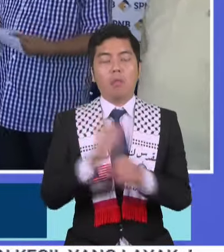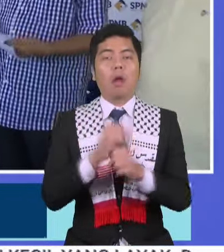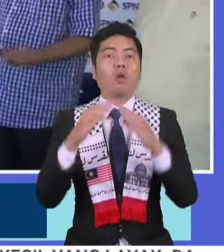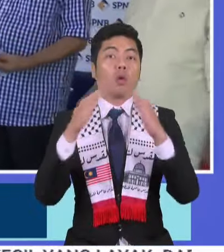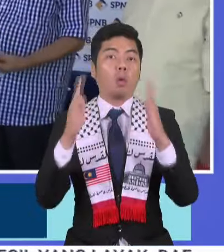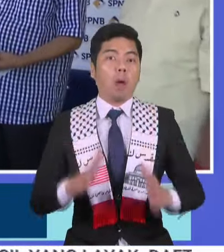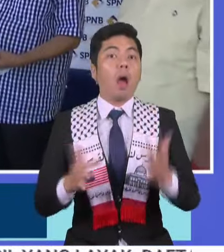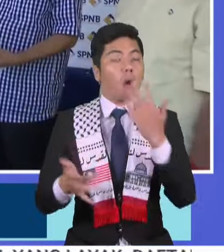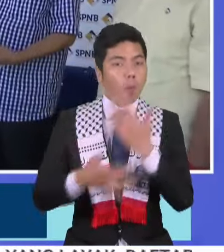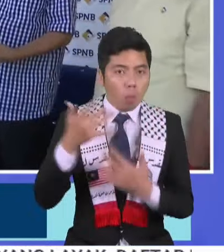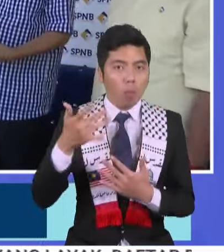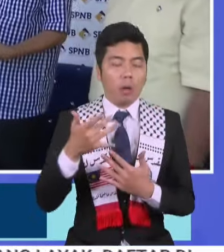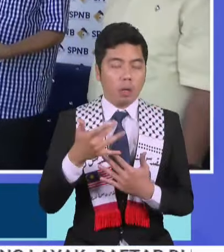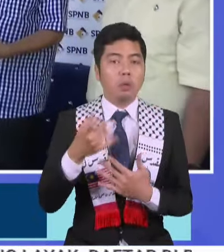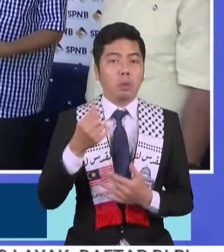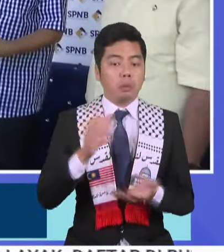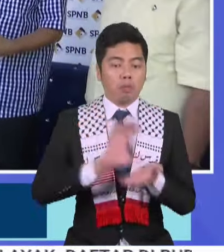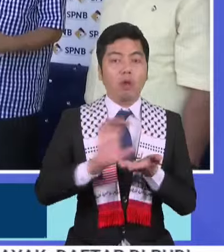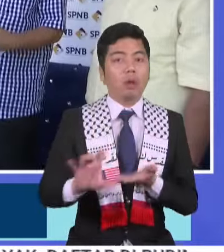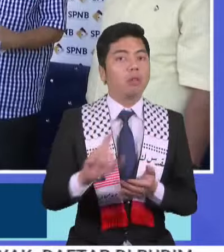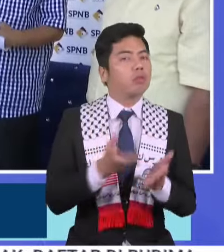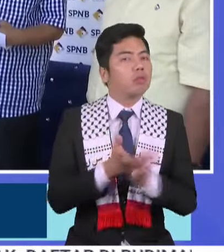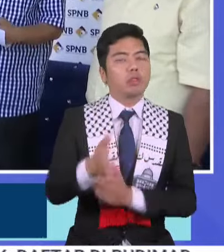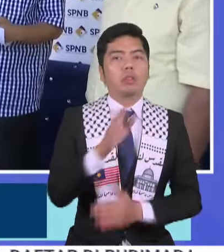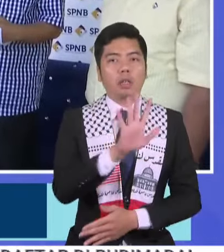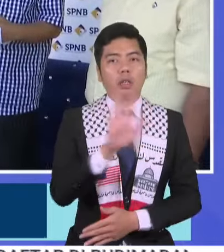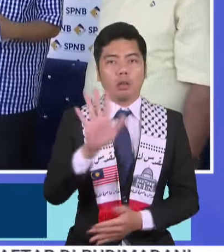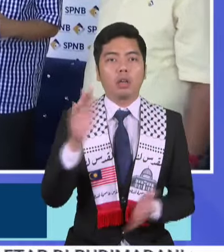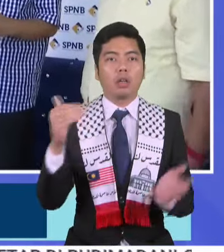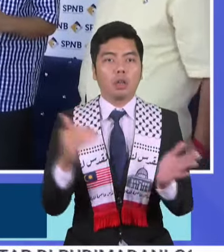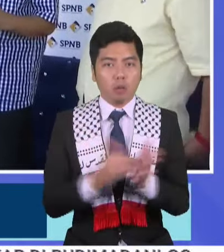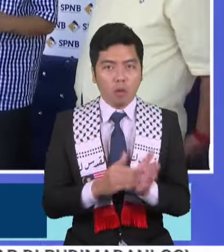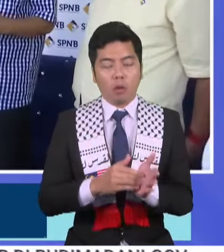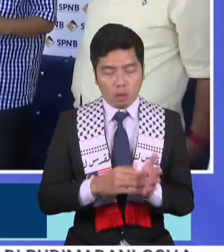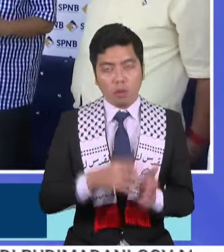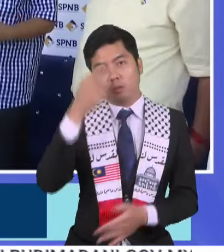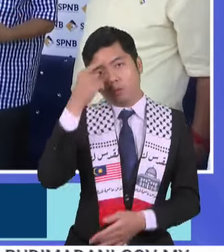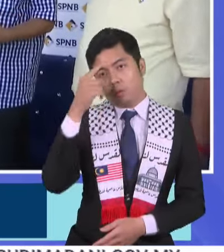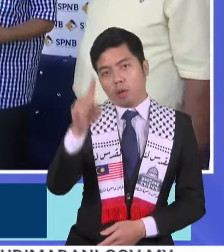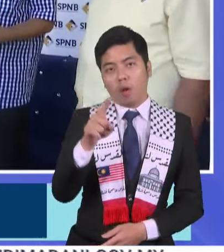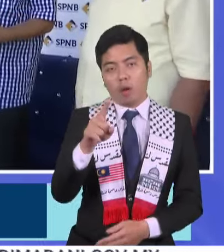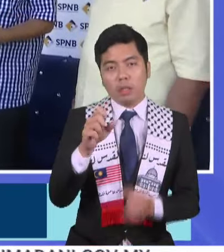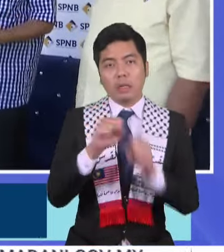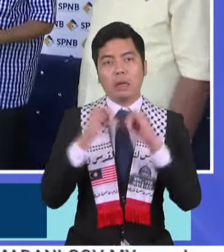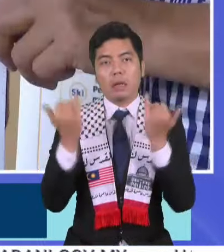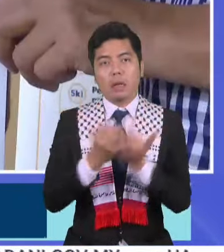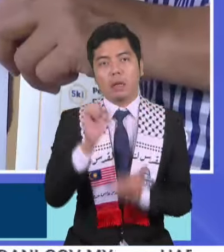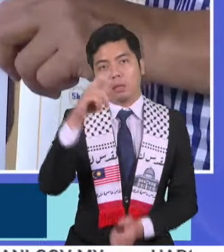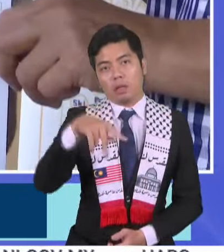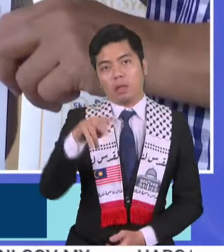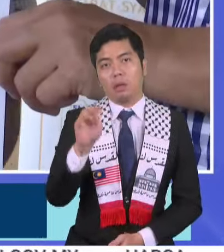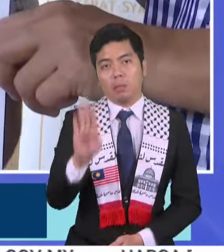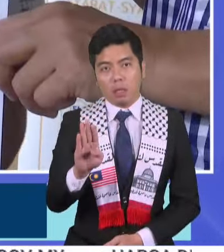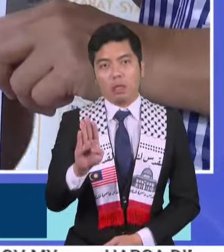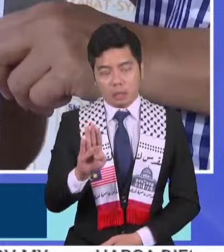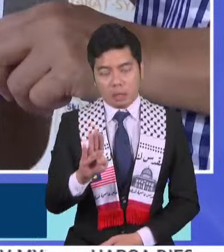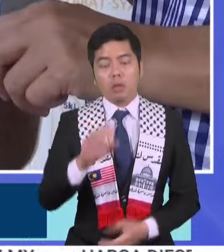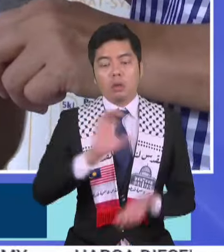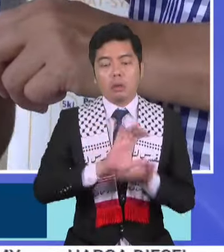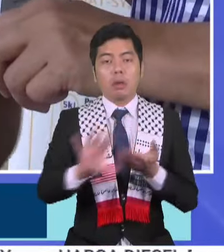memiliki rumah lebih cepat dengan membuat bayaran terus sebanyak RM55,000 kepada pihak SPNB.